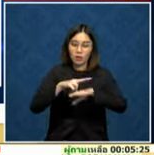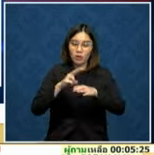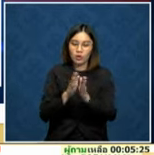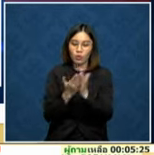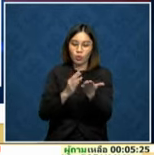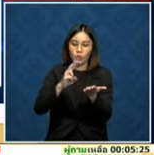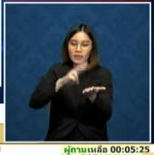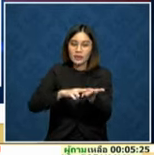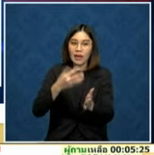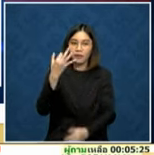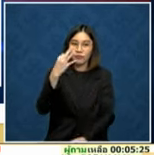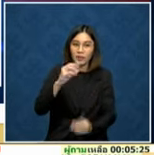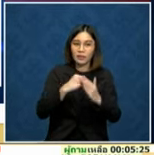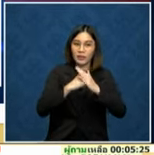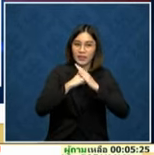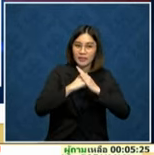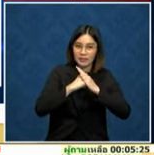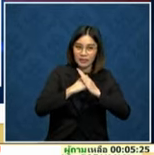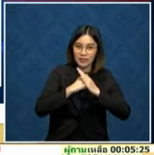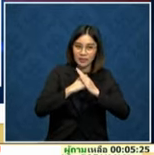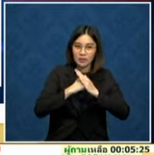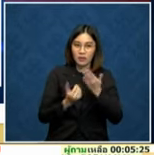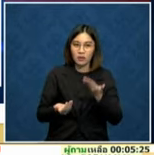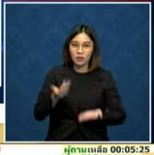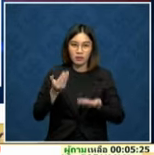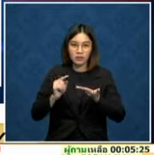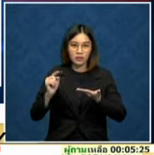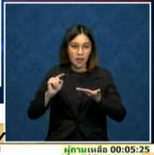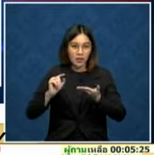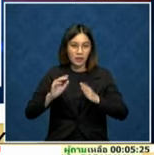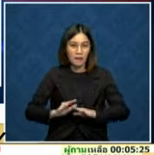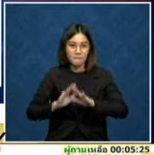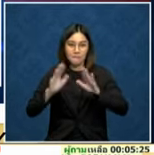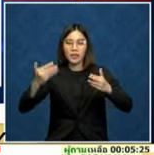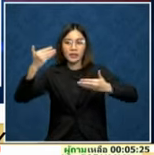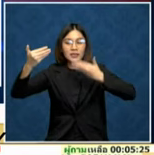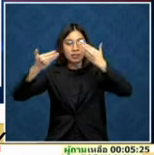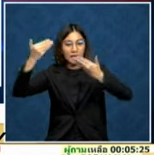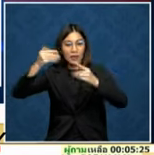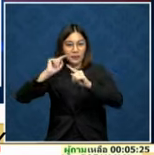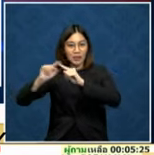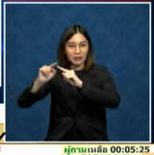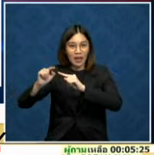ที่จีนกตามทีหรอการเปิดนิทศการต่ๆ